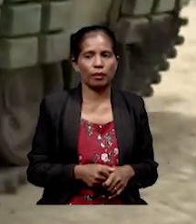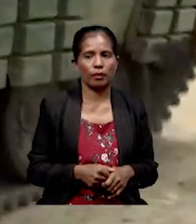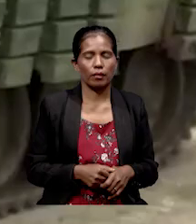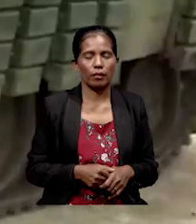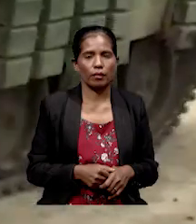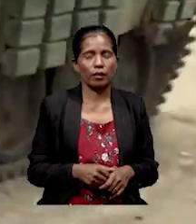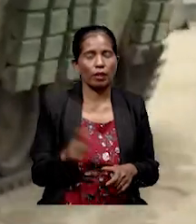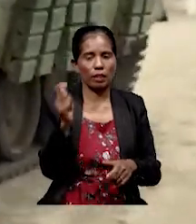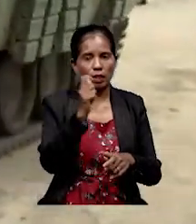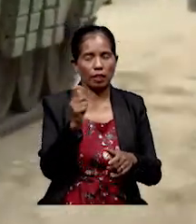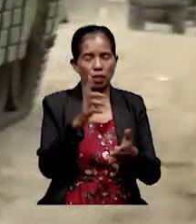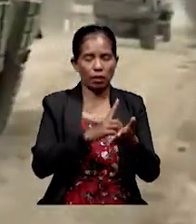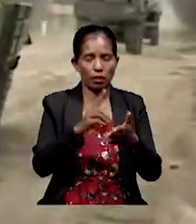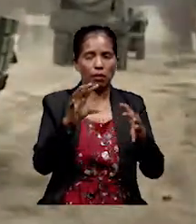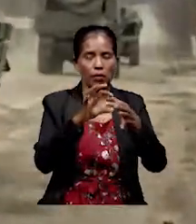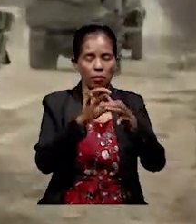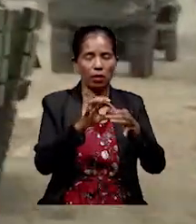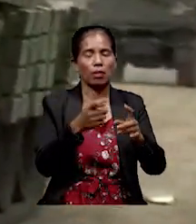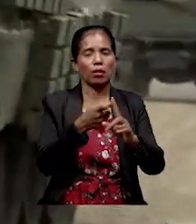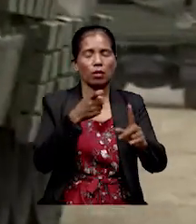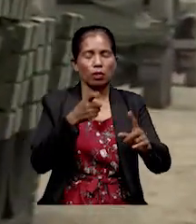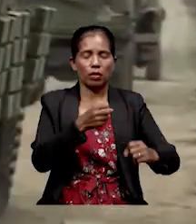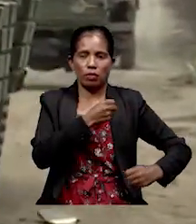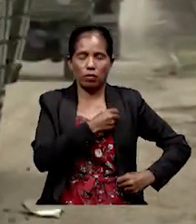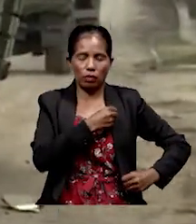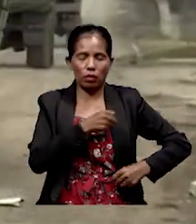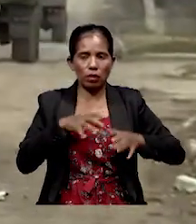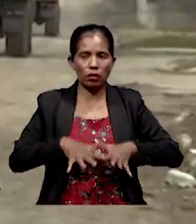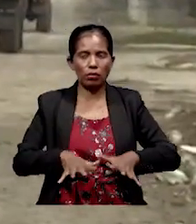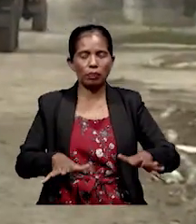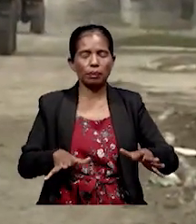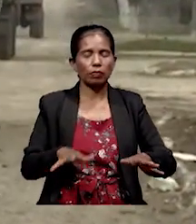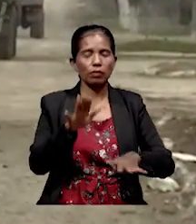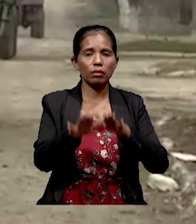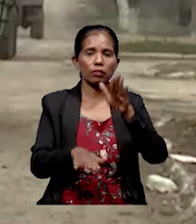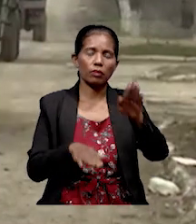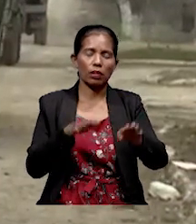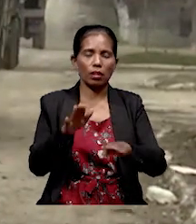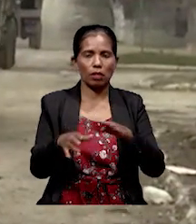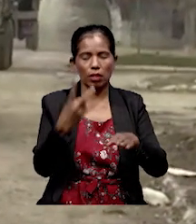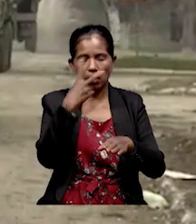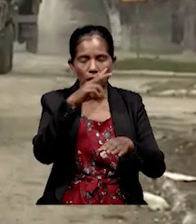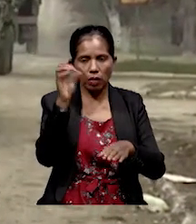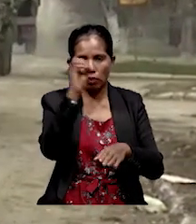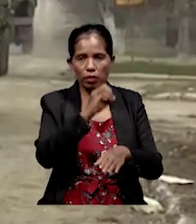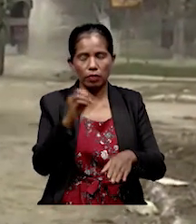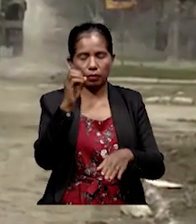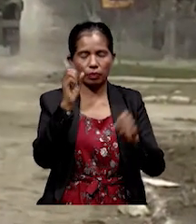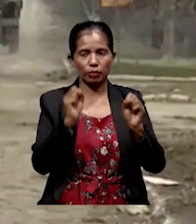Ia terça semana ne membro sira husi unidade tropa pro Rusia halo patrulhamento nebe kontrola husi